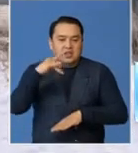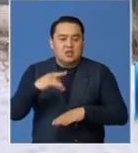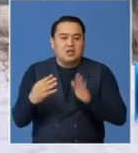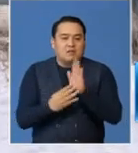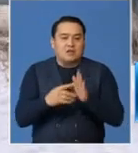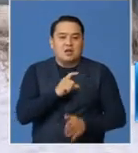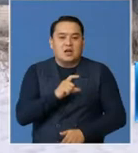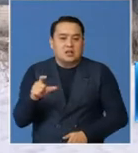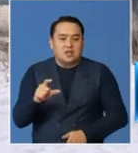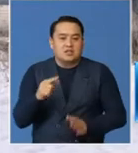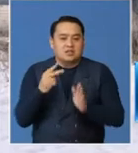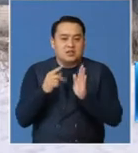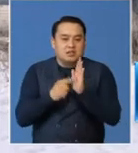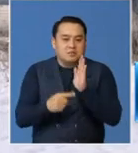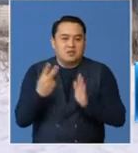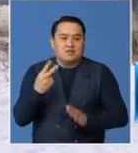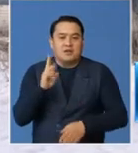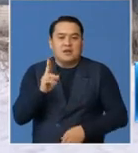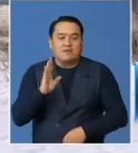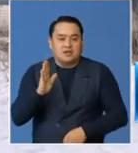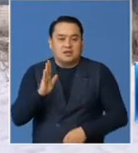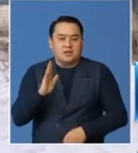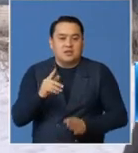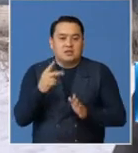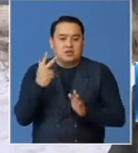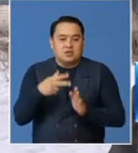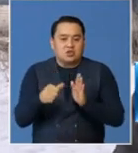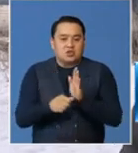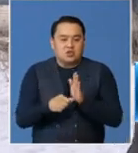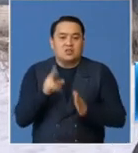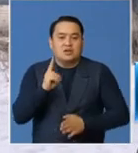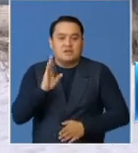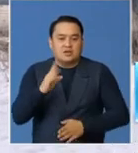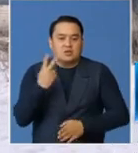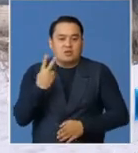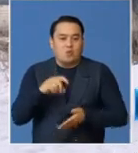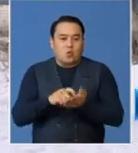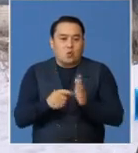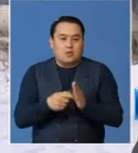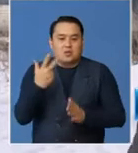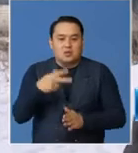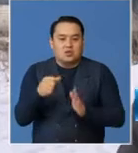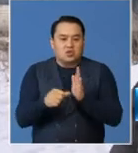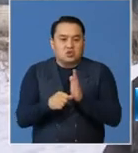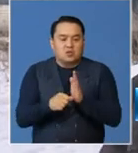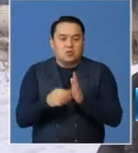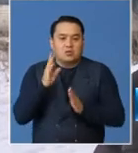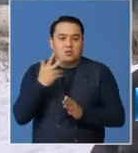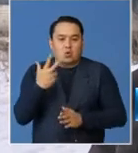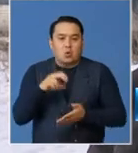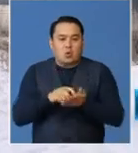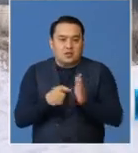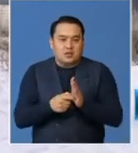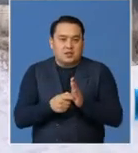дом, 72 квартиры. 36 квартир будет двухкомнатных и 36 квартир